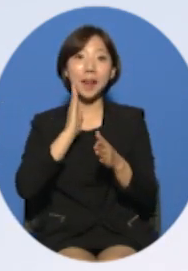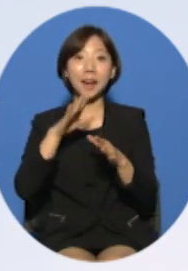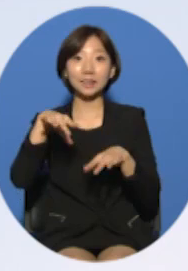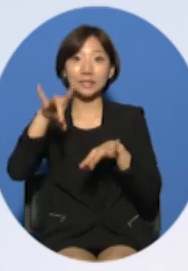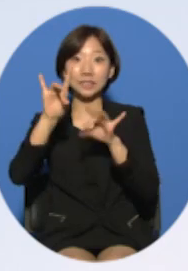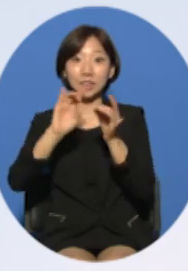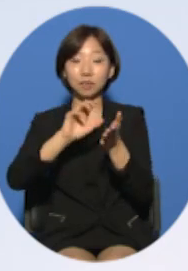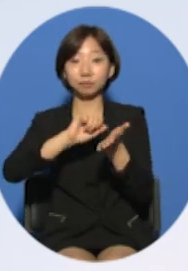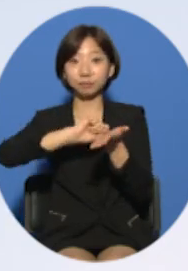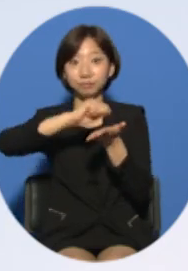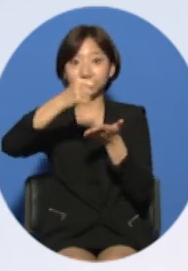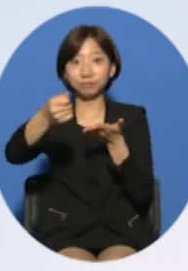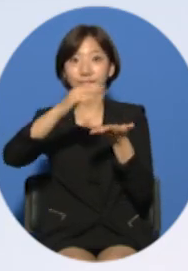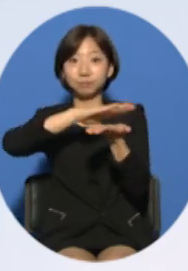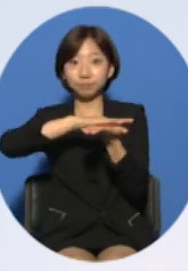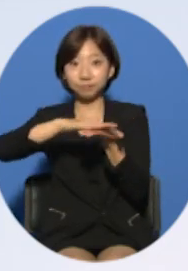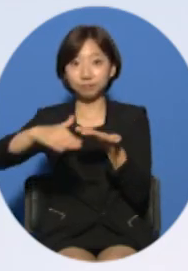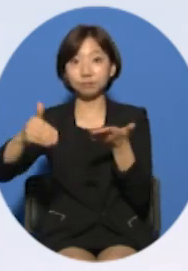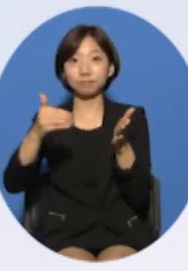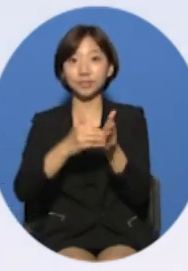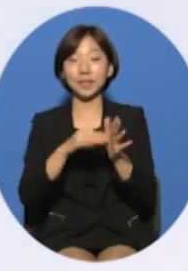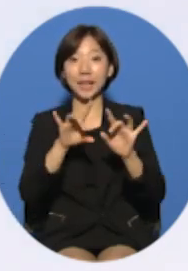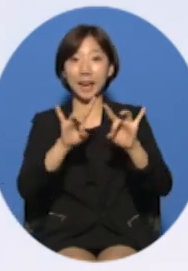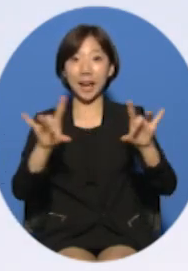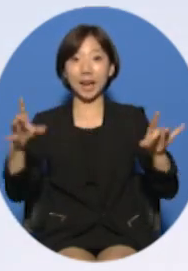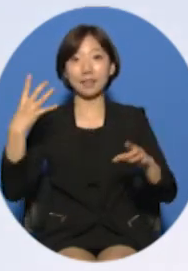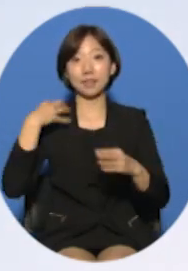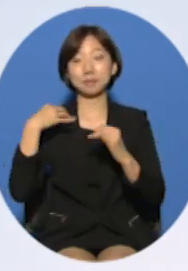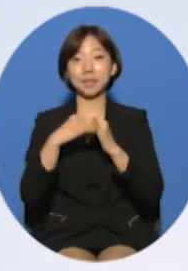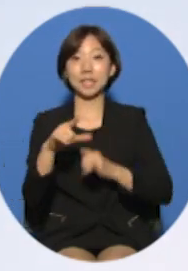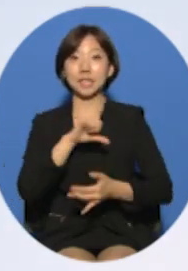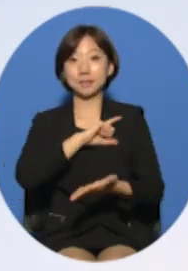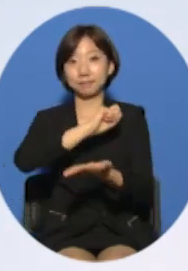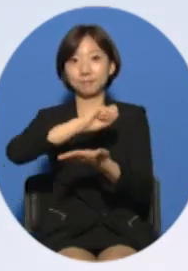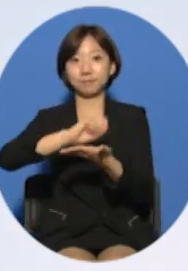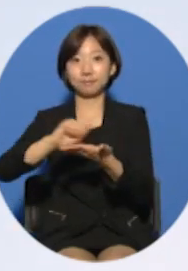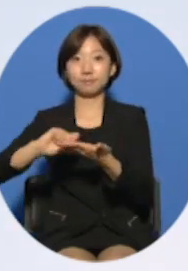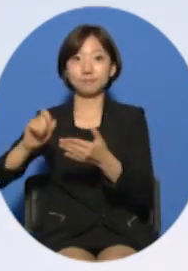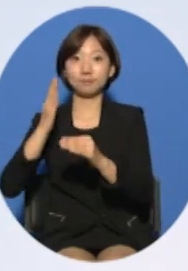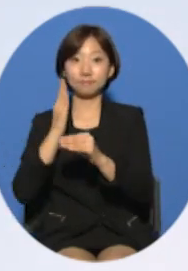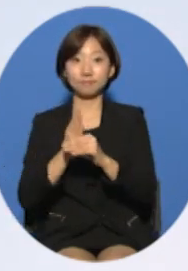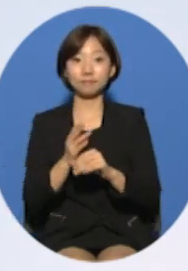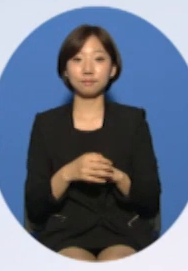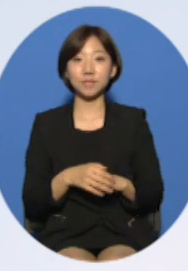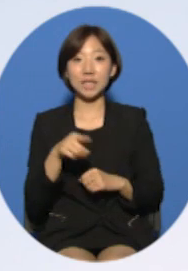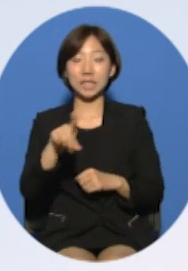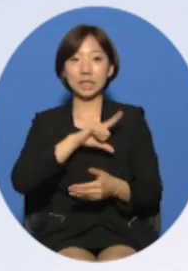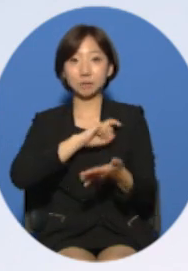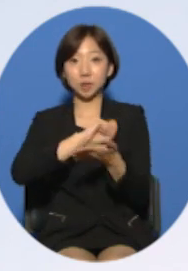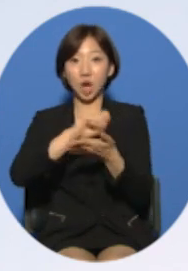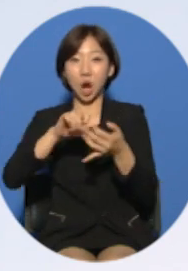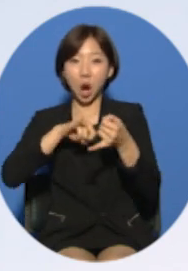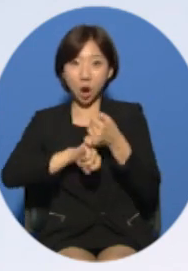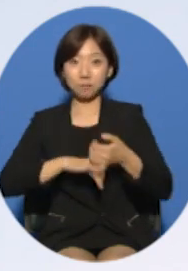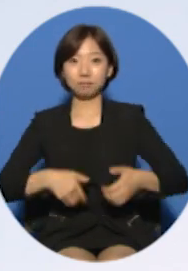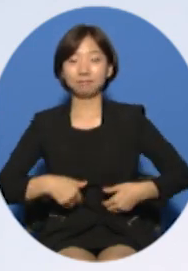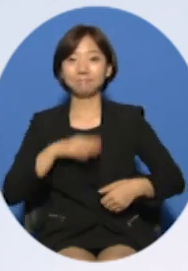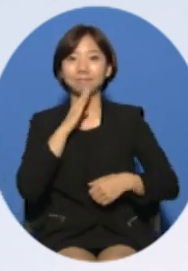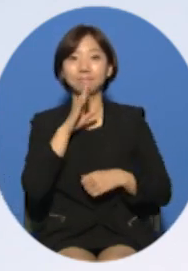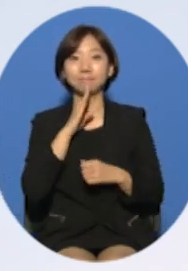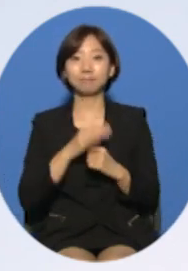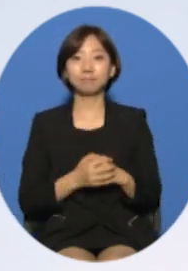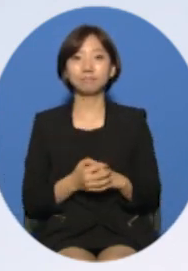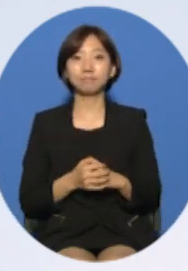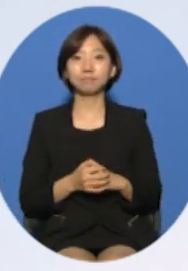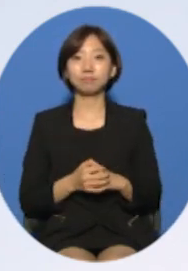투표 참관인하고 투표 관리관이 지금 서명을 하고 있는 것 같아요. 네, 그렇죠. 네. 투표함 위에서 이렇게 저 서명 날인이 꼭 들어가야 되는 거죠. 그렇습니다. 네.